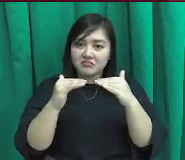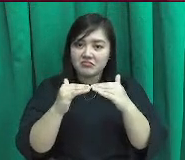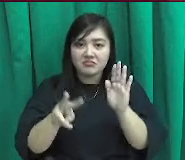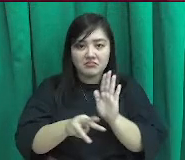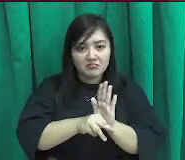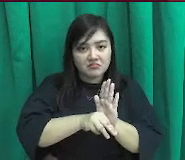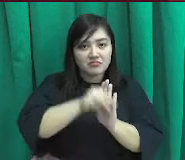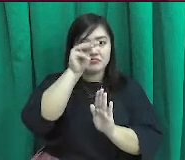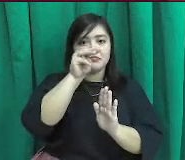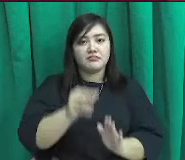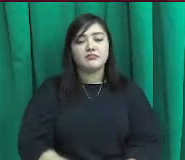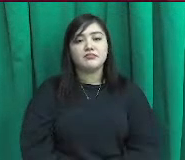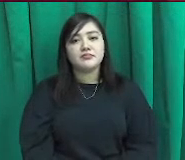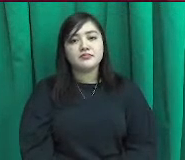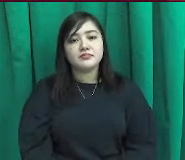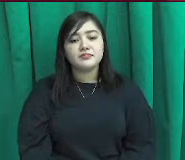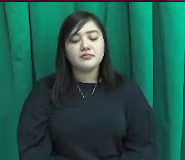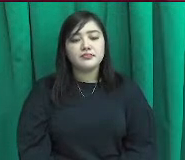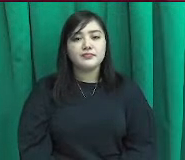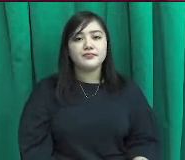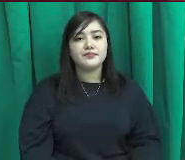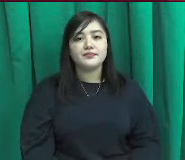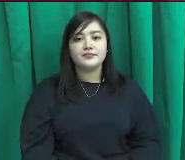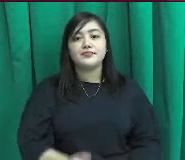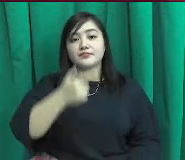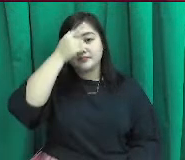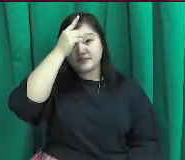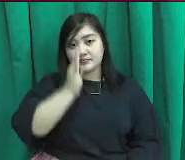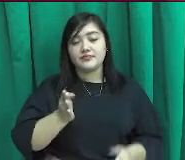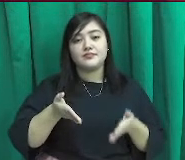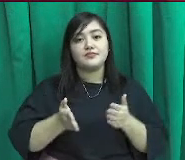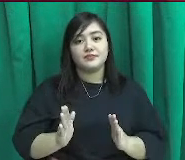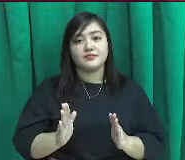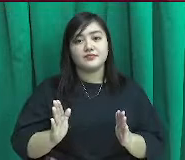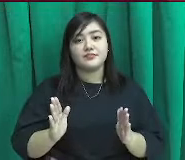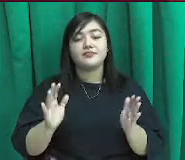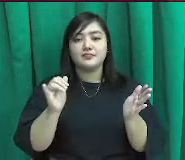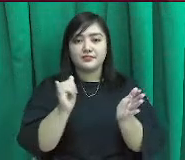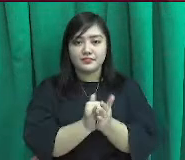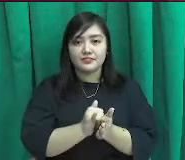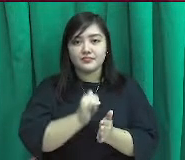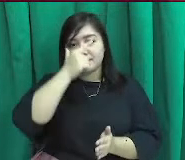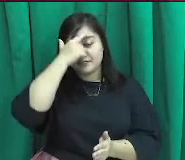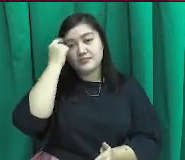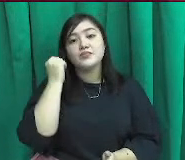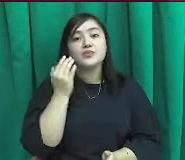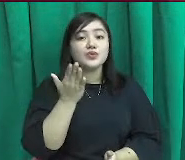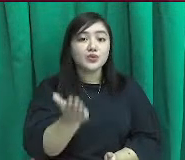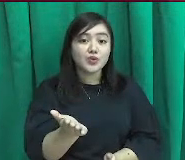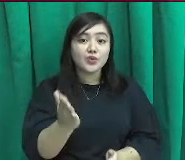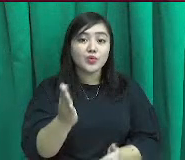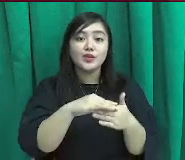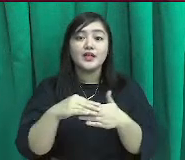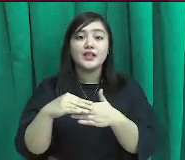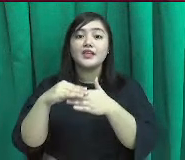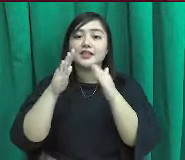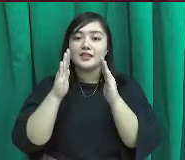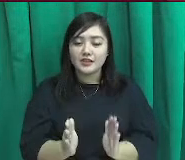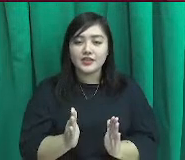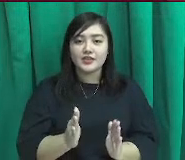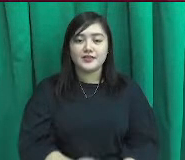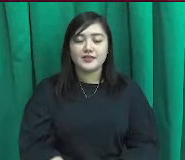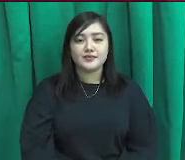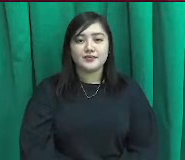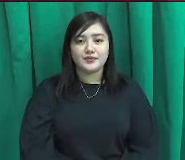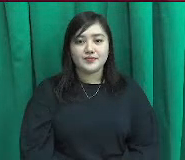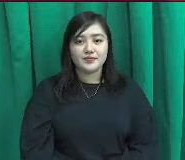niyo, sabi ko nga po sa inyo, pinapahintulutan ng Diyos na mangyari yan because may tinalaga siyang leader. May tinalaga siyang manguna. Anong